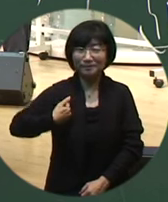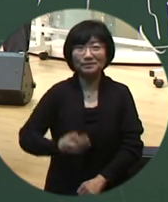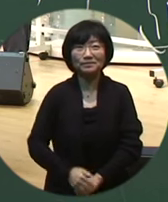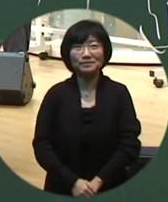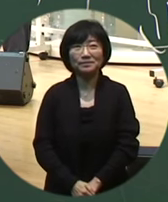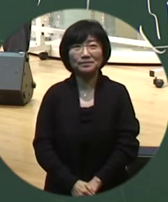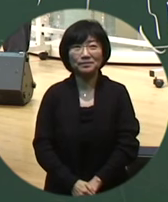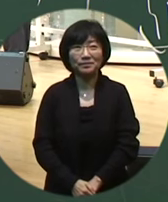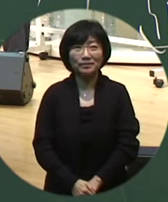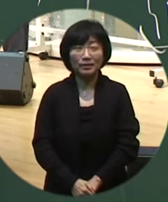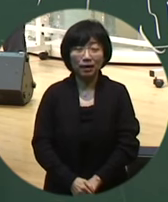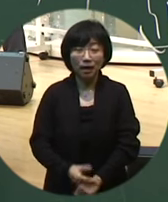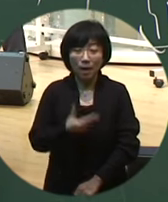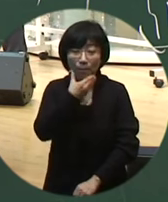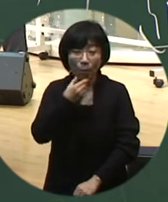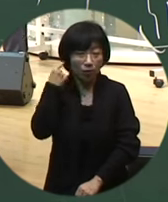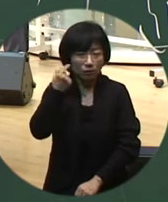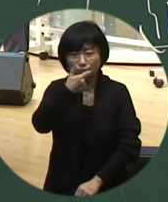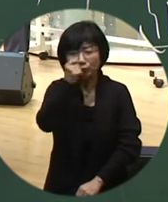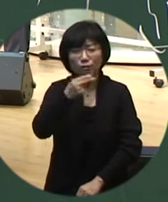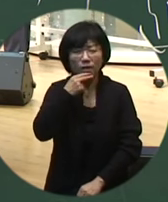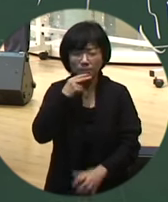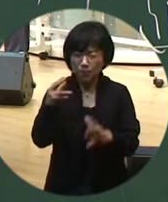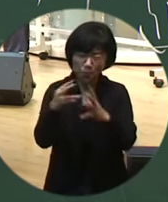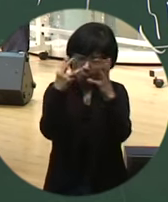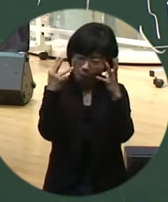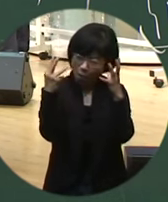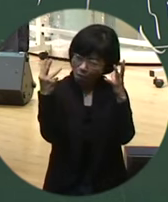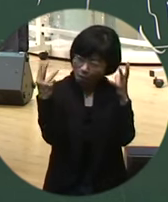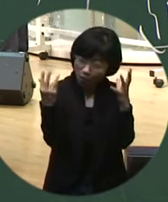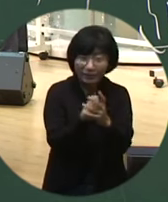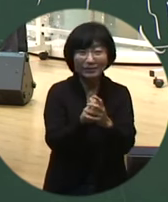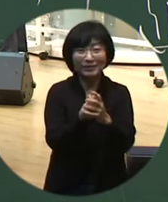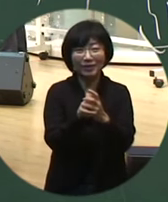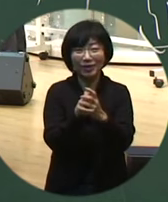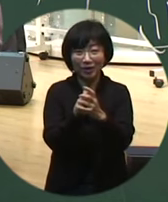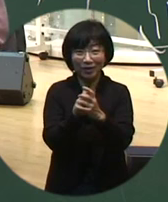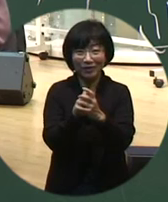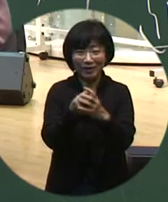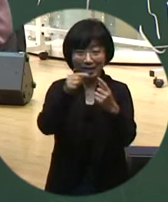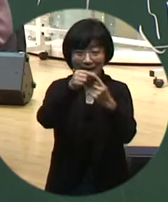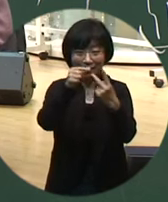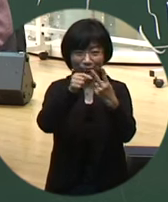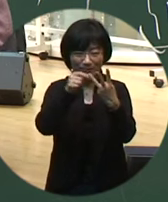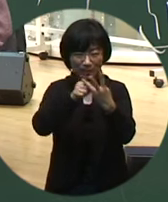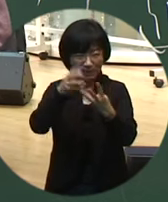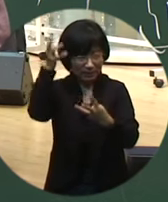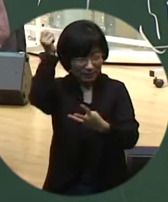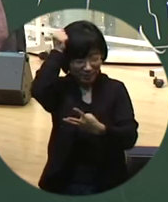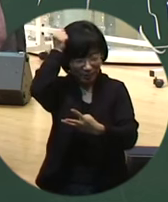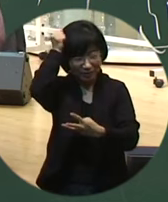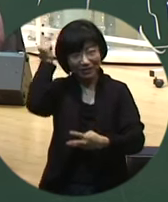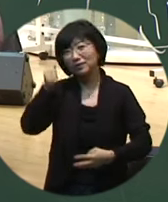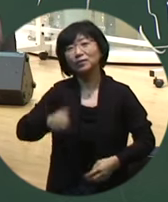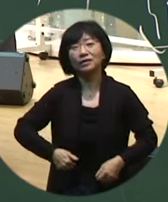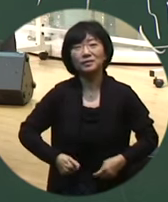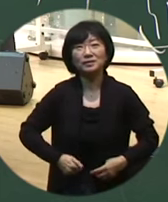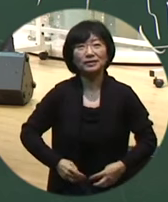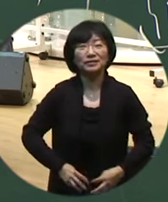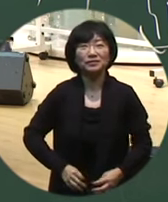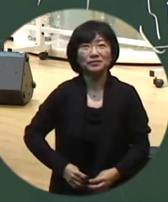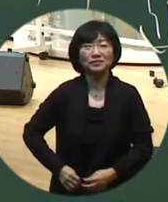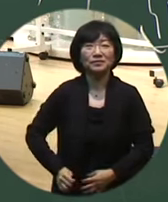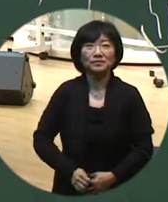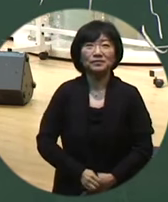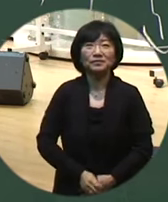복음은 모든 것이다. We must realize the gospel is everything. 이렇게 복음을 받아야 돼요. That's how we need to receive the gospel.